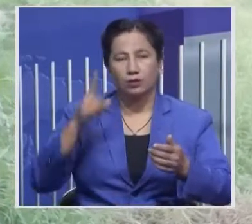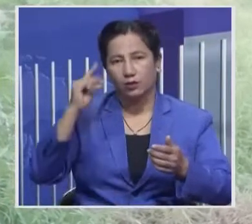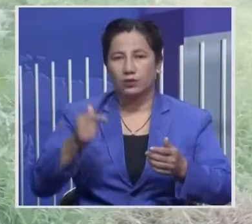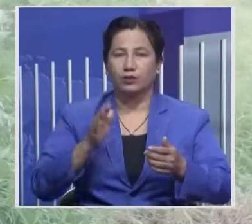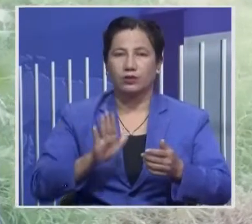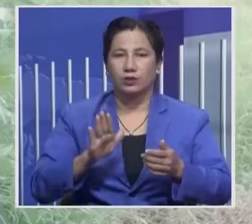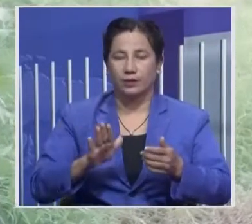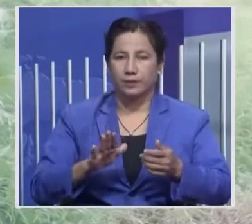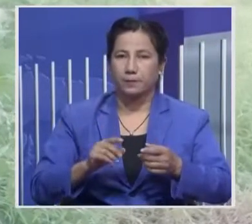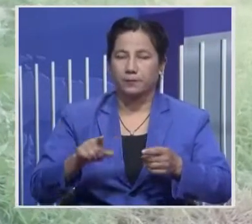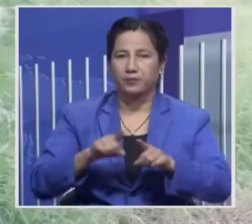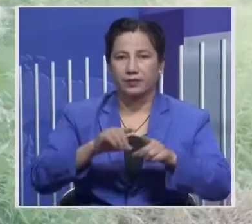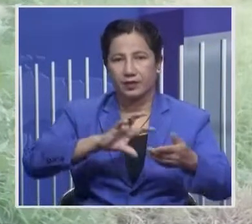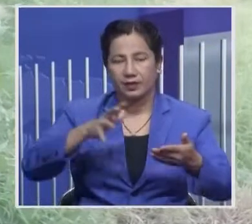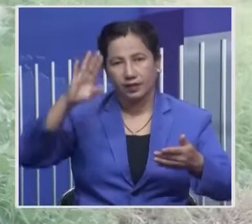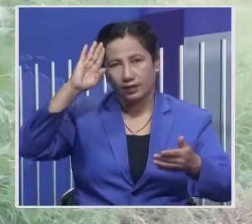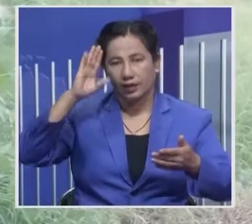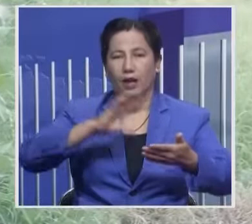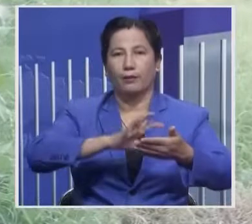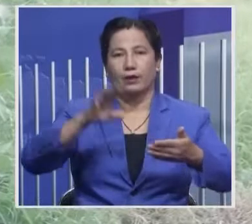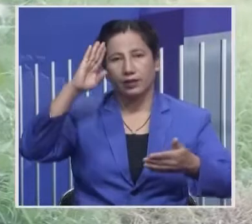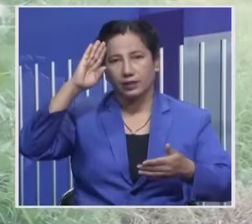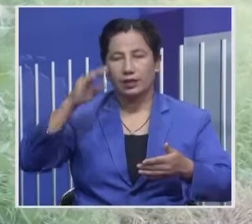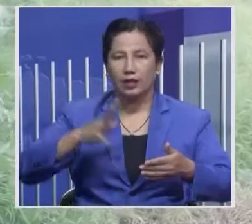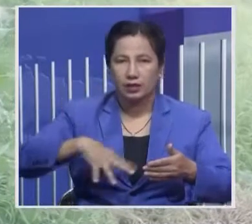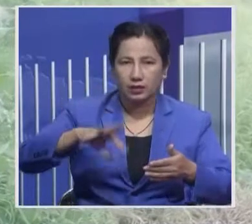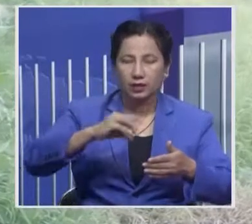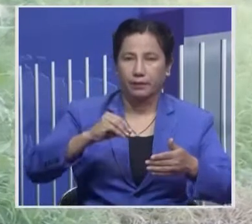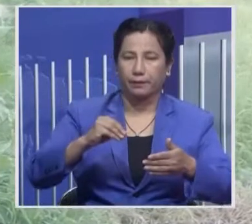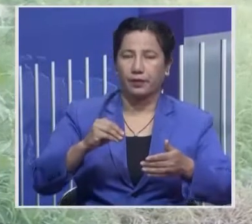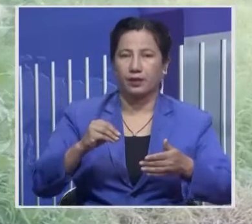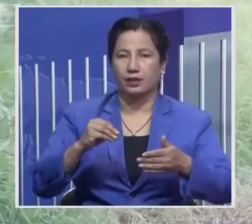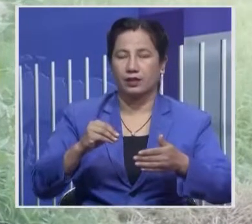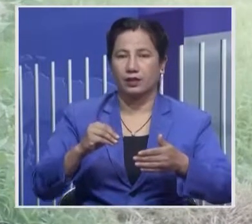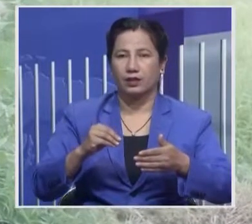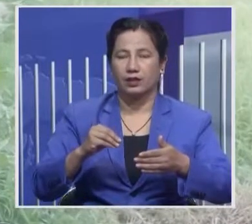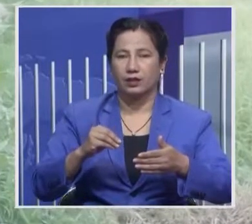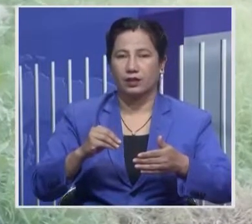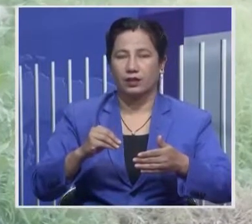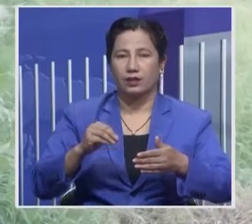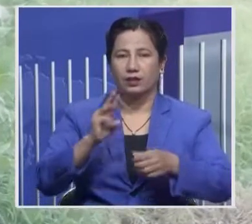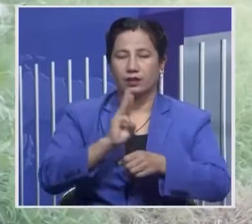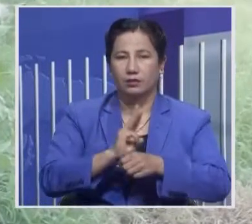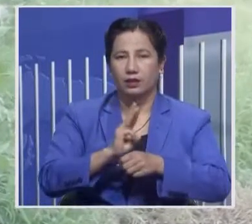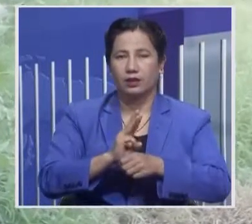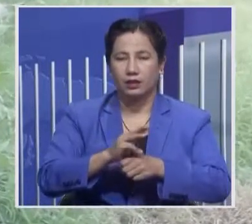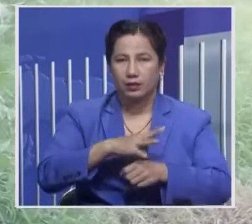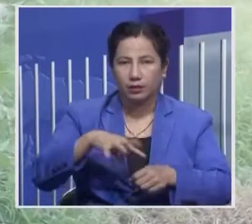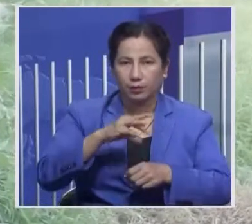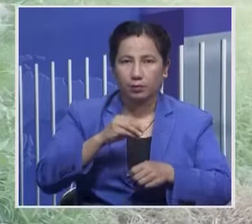संगे संगे हमारे स्थानीय सरकार प्रदेश सरकार लगायत हमार भलमनसा नगर स्तरीय भलमनसा सहित